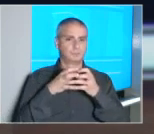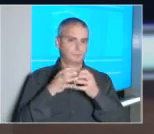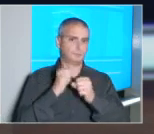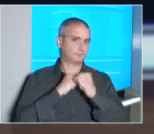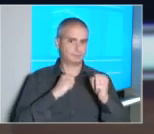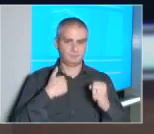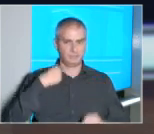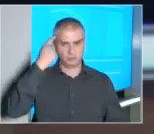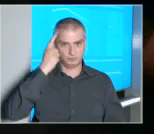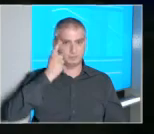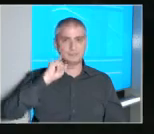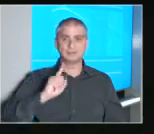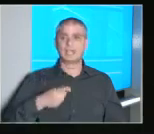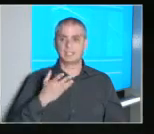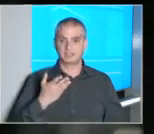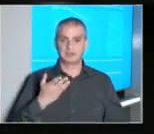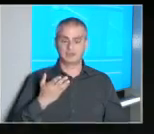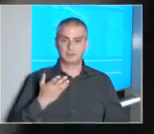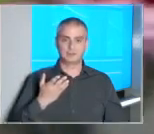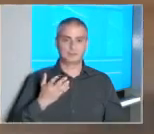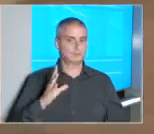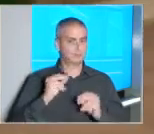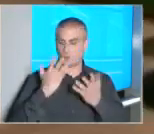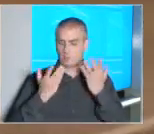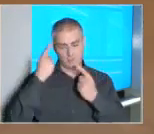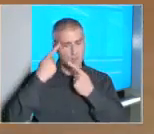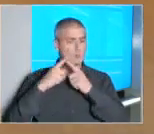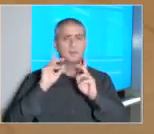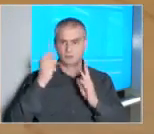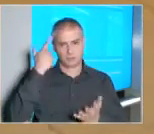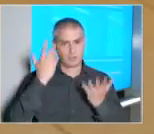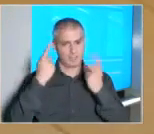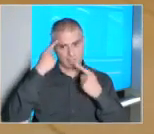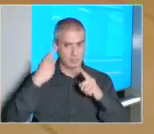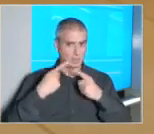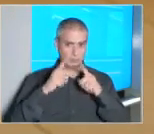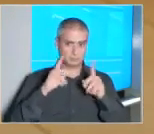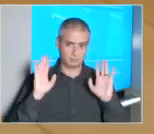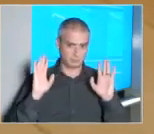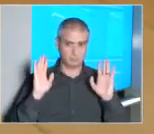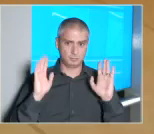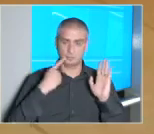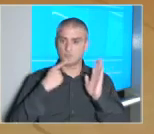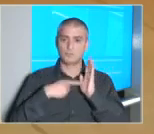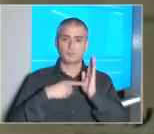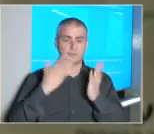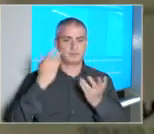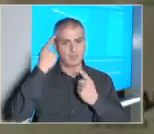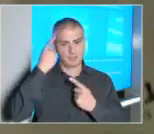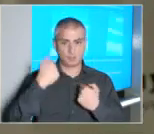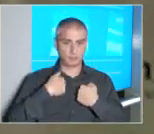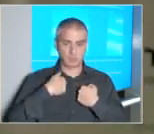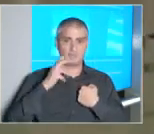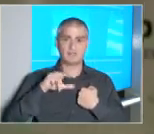בגוש השמאל. אני חושב שצריכים, עם כל הבדלי הדעות, ויש הבדלי דעות, אני חושב שנאמר הבדלי הדעות ביני